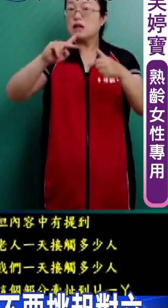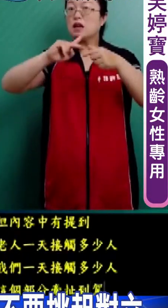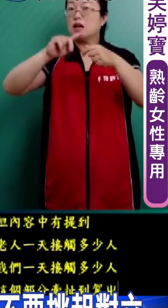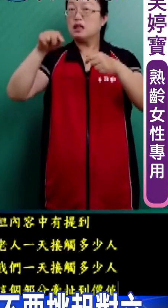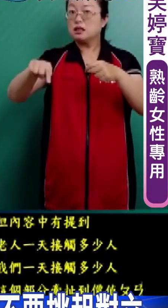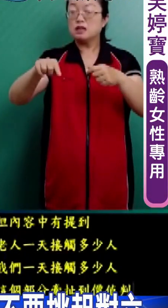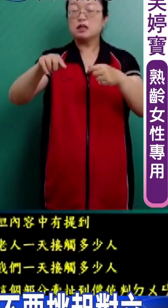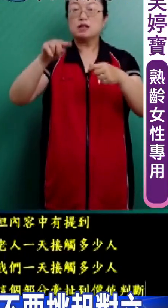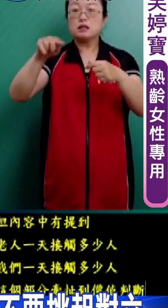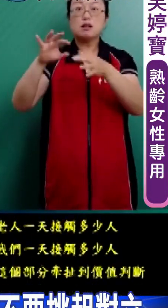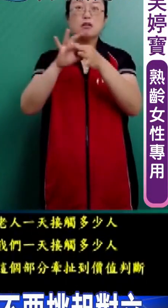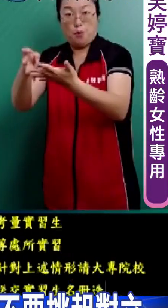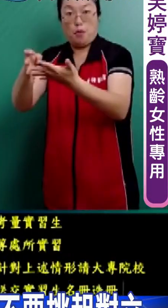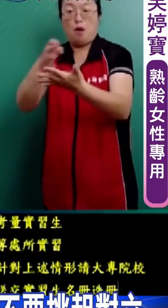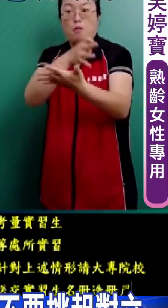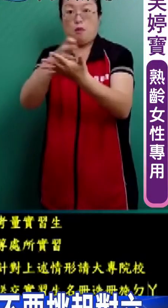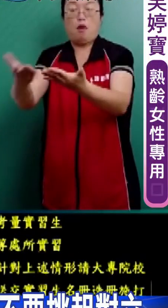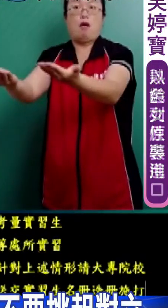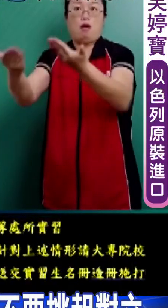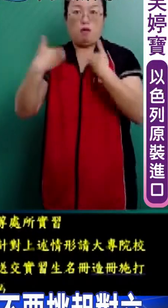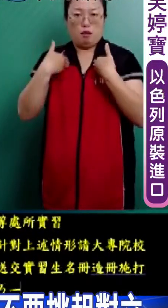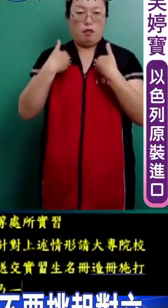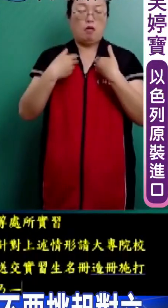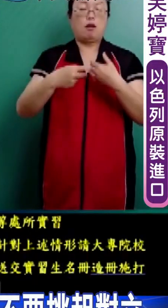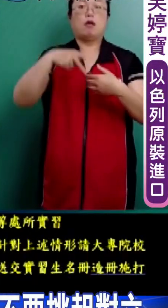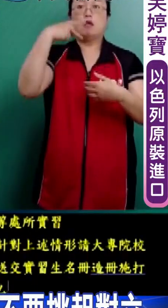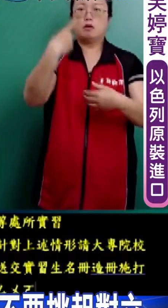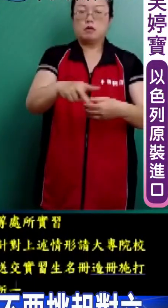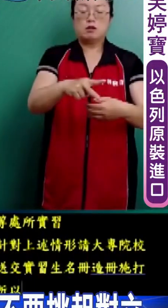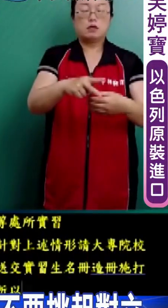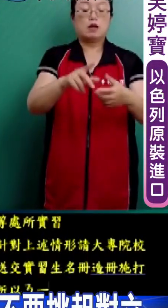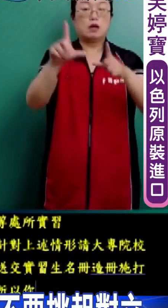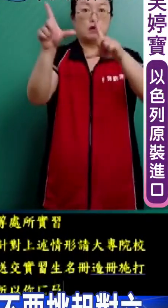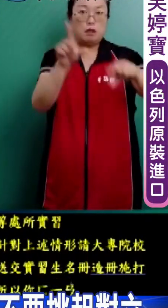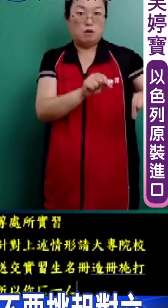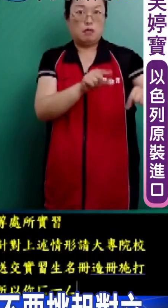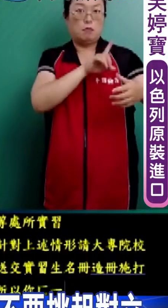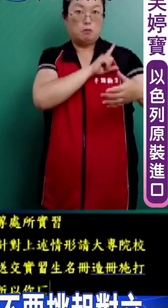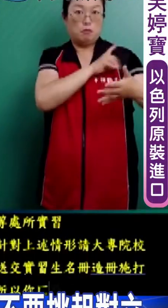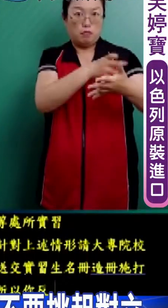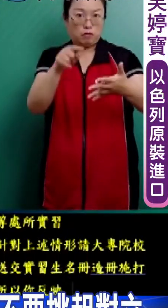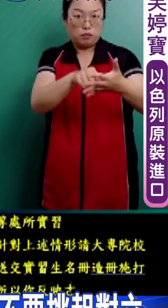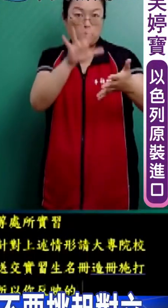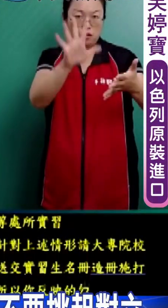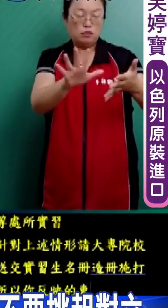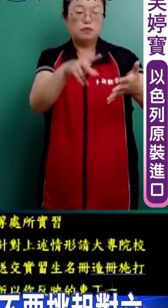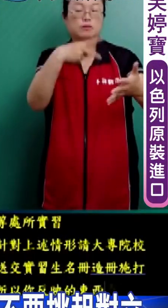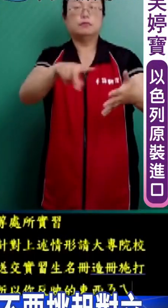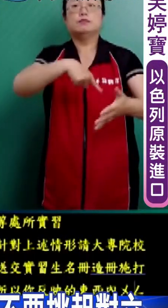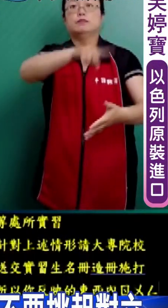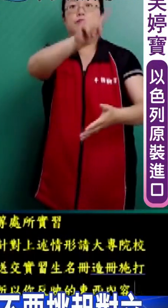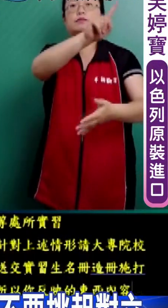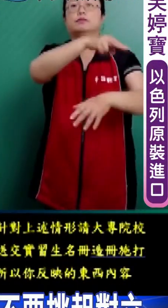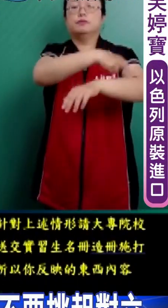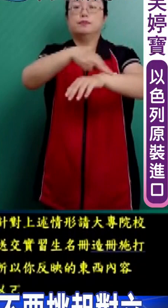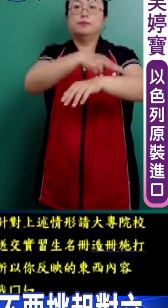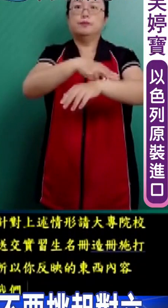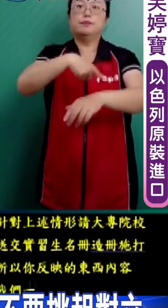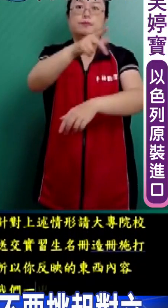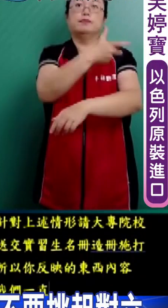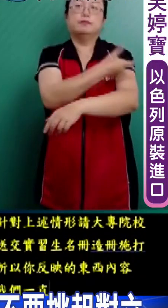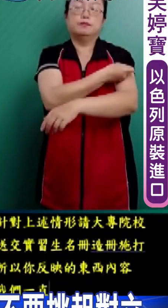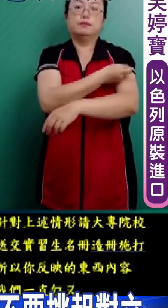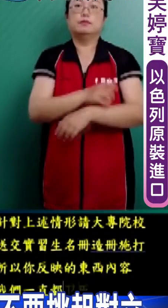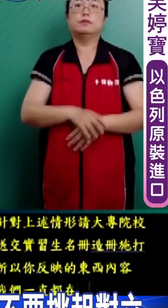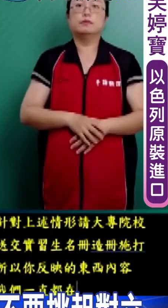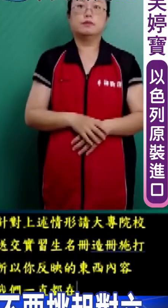者是非常不礼貌的。所以您所反映的这个东西内容，我们都一直在跟中央，事实上也不